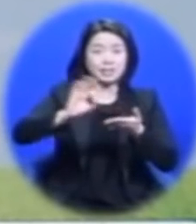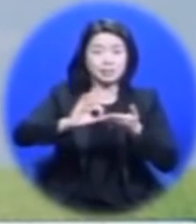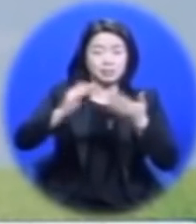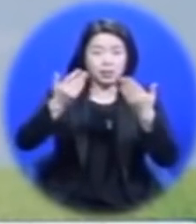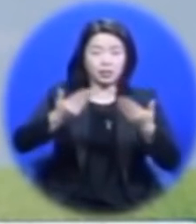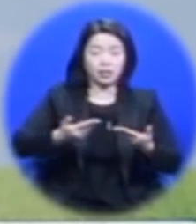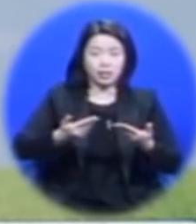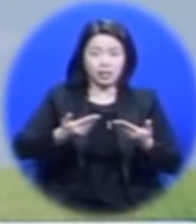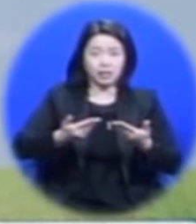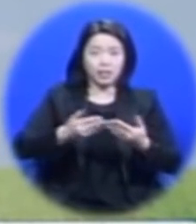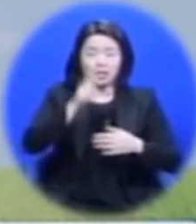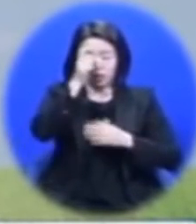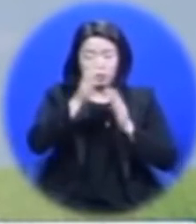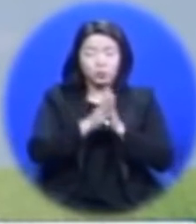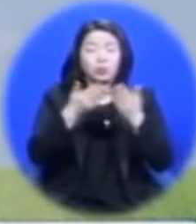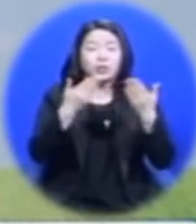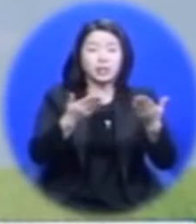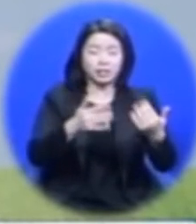기도하라는 도전을 하셨어요.